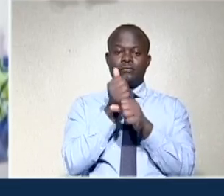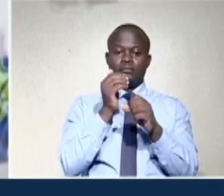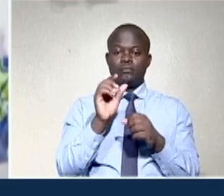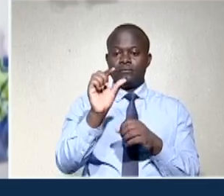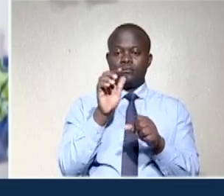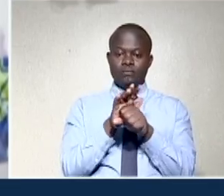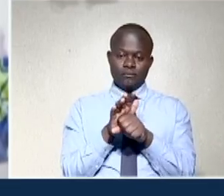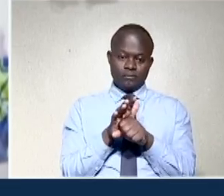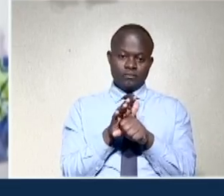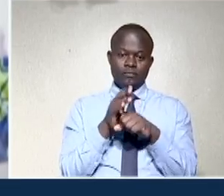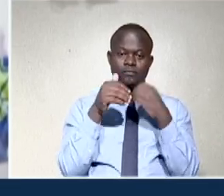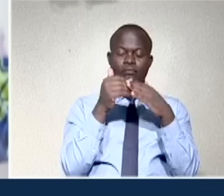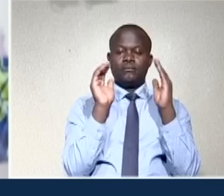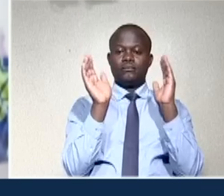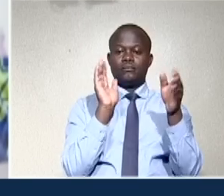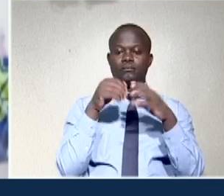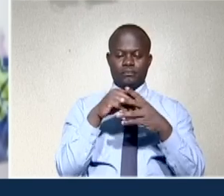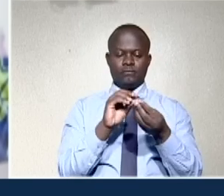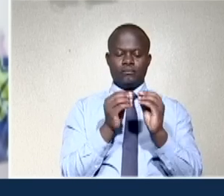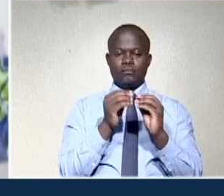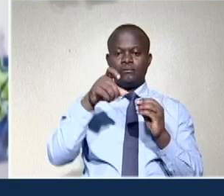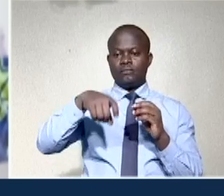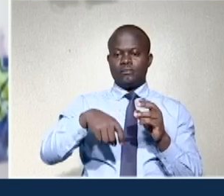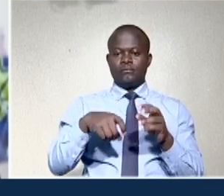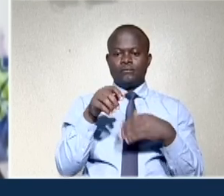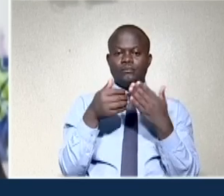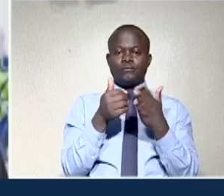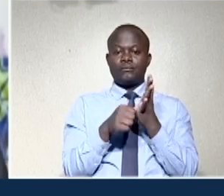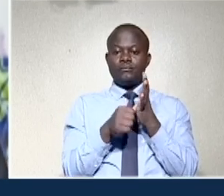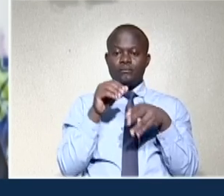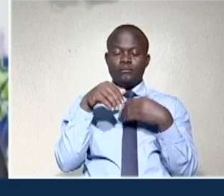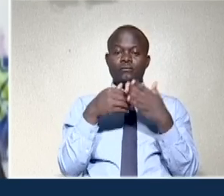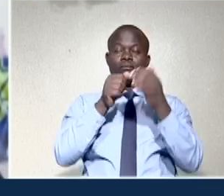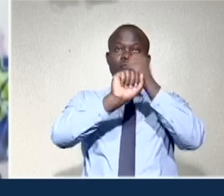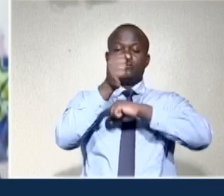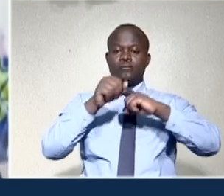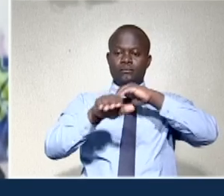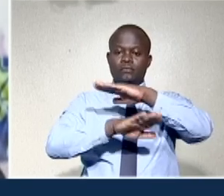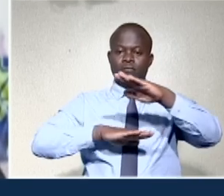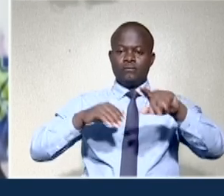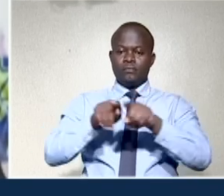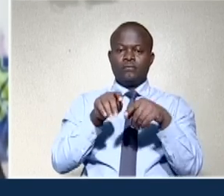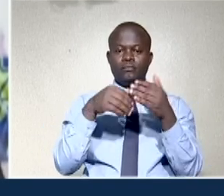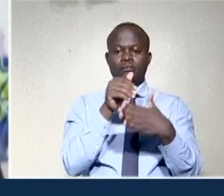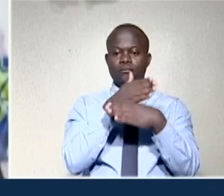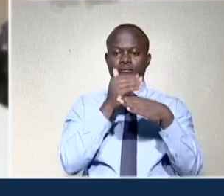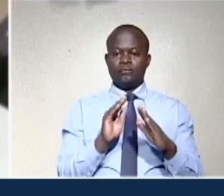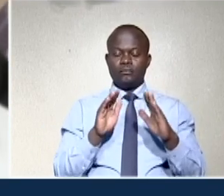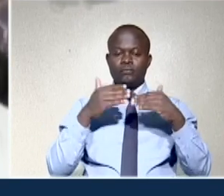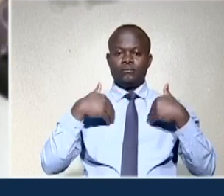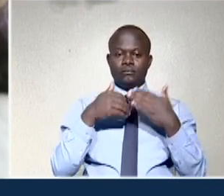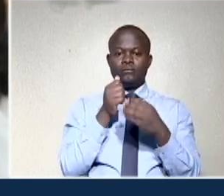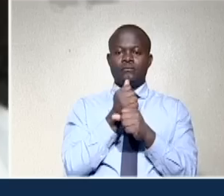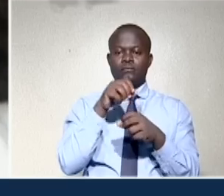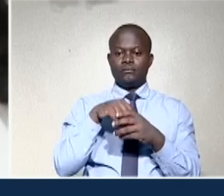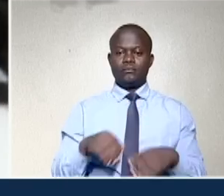mutoya ugereranyije n'umubare w'abakenewe ikibazo cya infrastructure nacyo minisiteri y'ubuzima iriho rigikoraho There